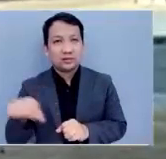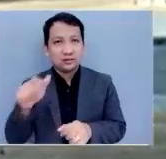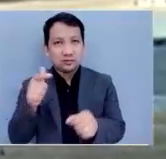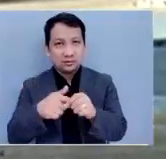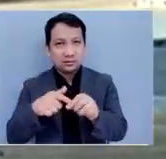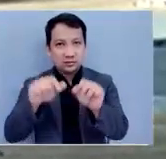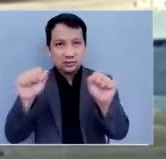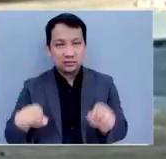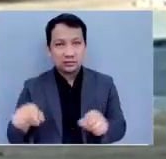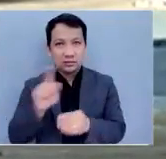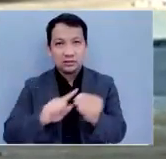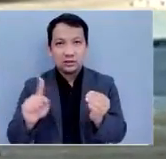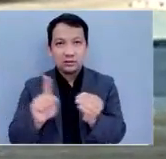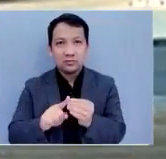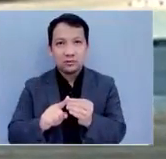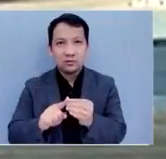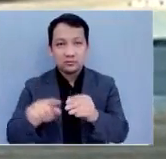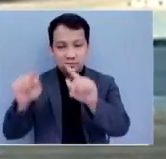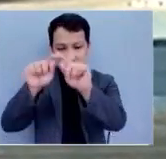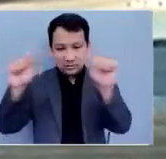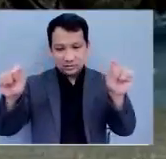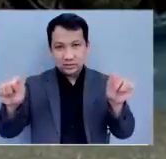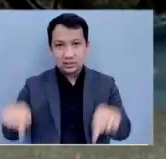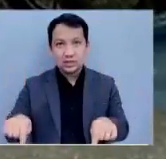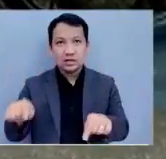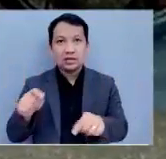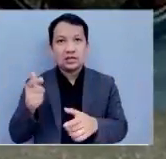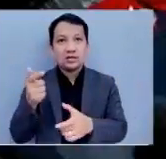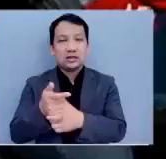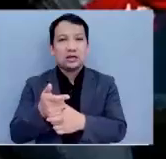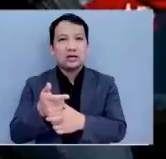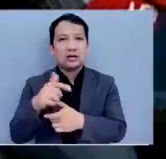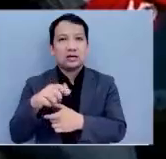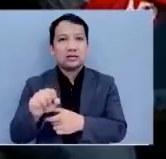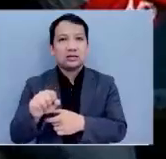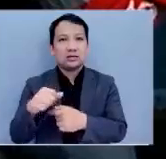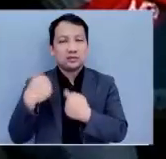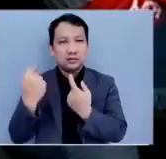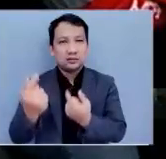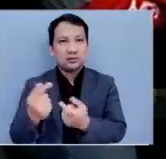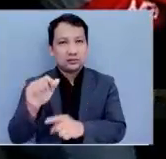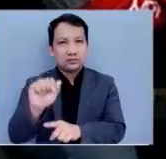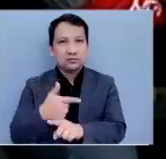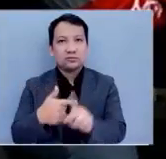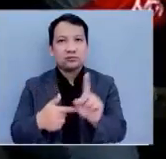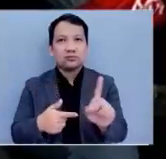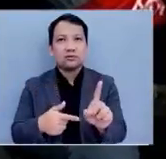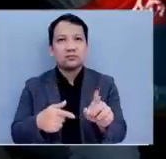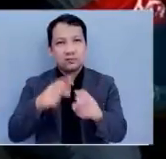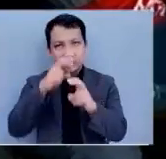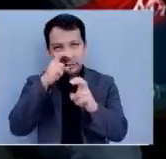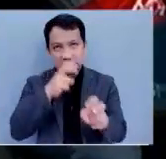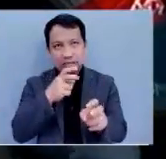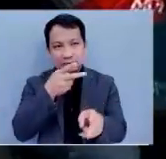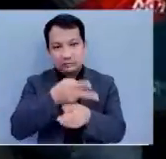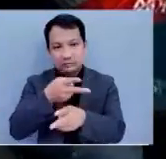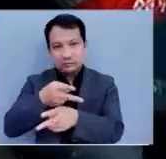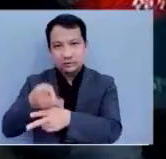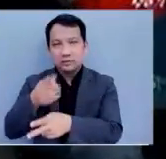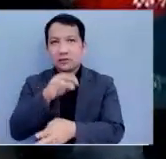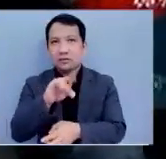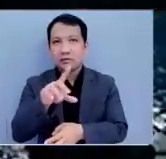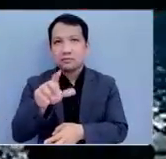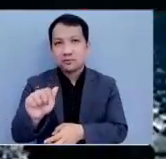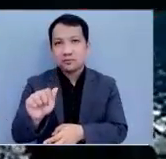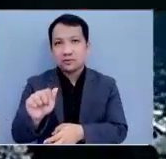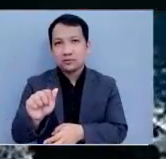gasolinahan kaugnay sa paglalagay ng mga nasabing tent sa mga gas station. Simula kasi sa August 1, mahigpit nang babantayan ng MMDA